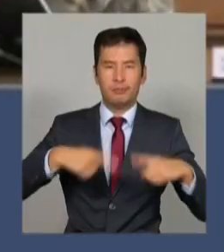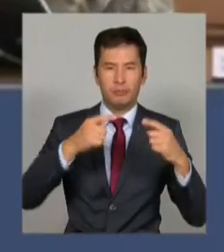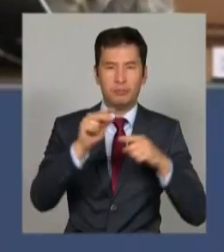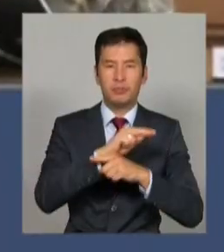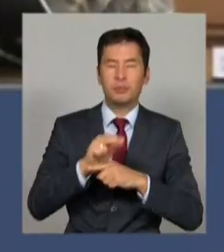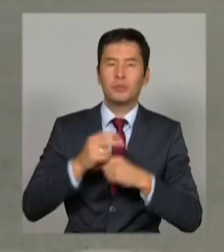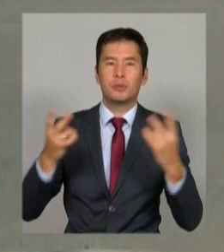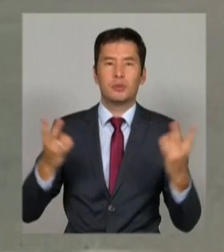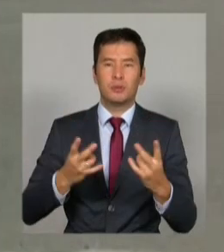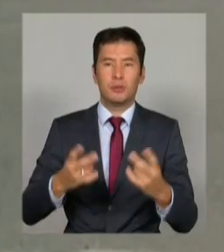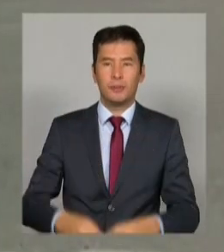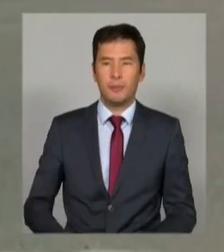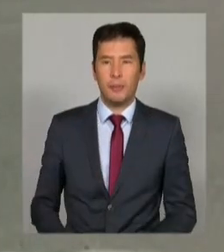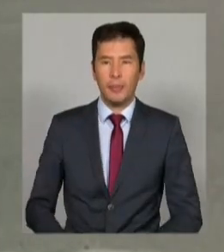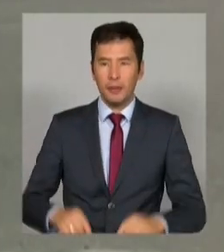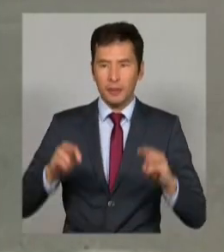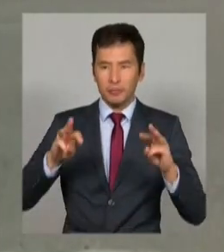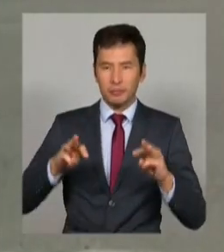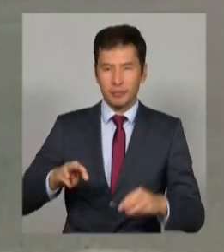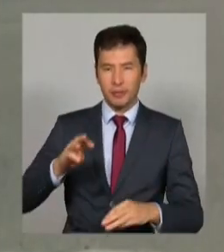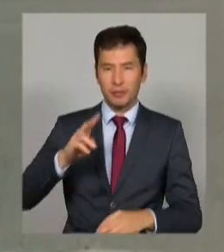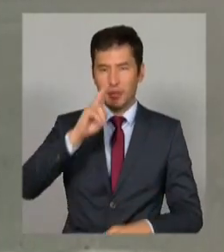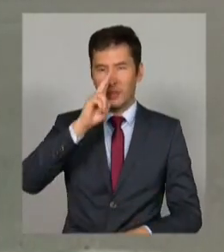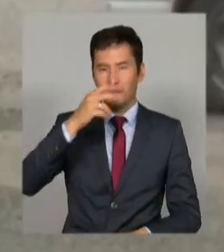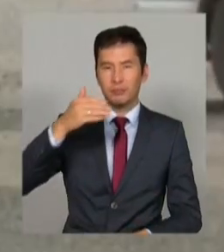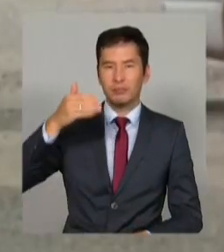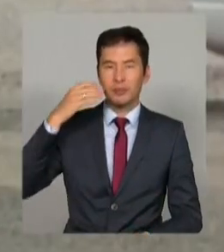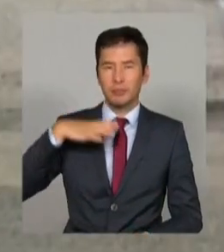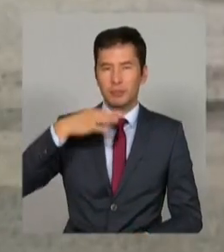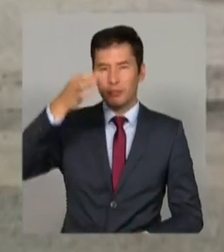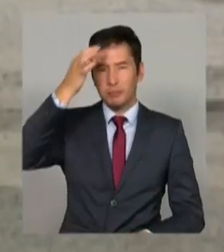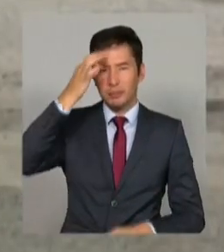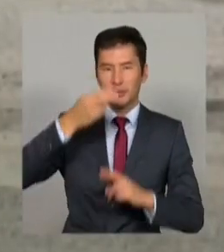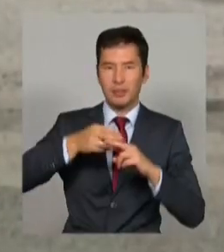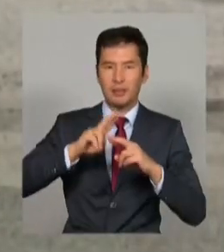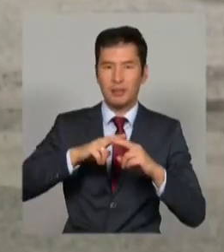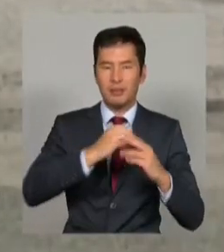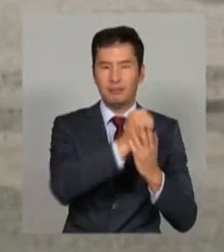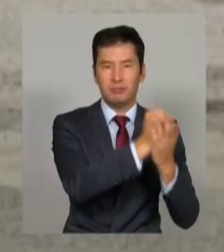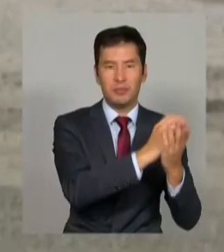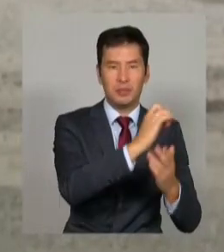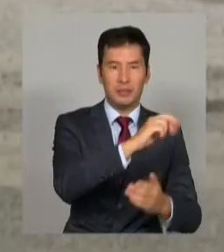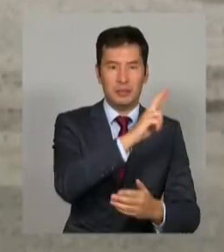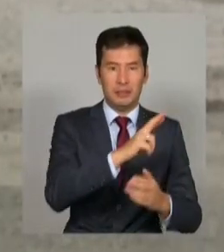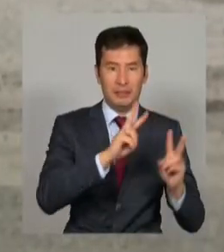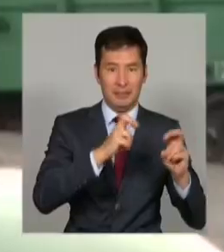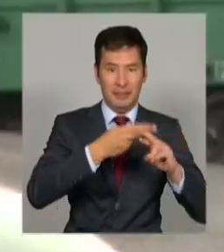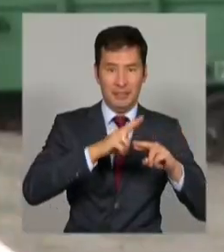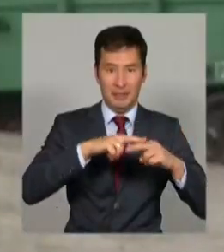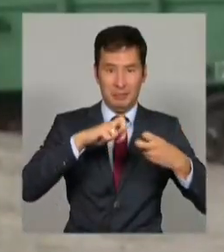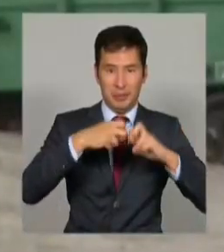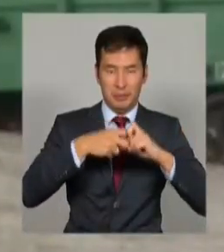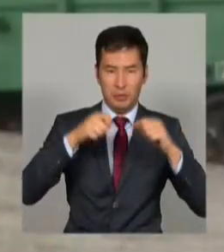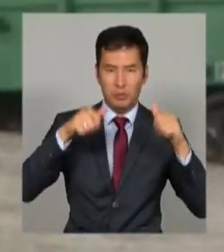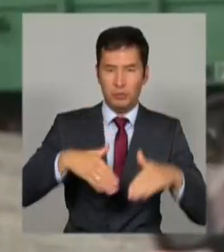жүргізу керек. Президент 2 жыл бұрын Арыста болған жарылысты еске алып, қару-жарақ қоймаларында әлі де шешілмеген түйінді мәселелердің